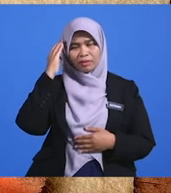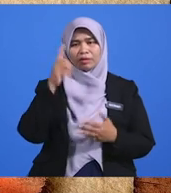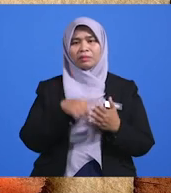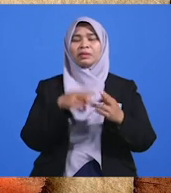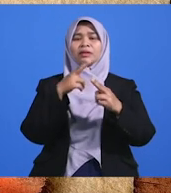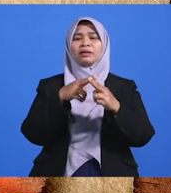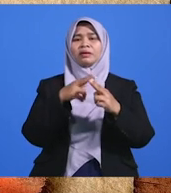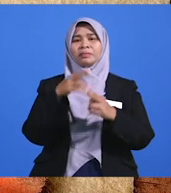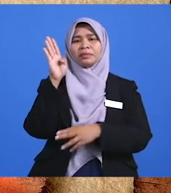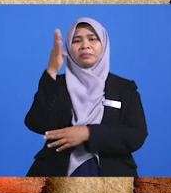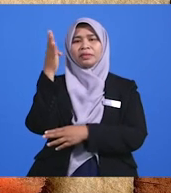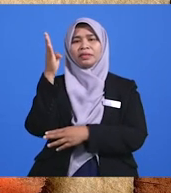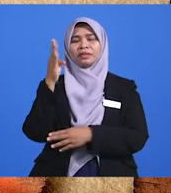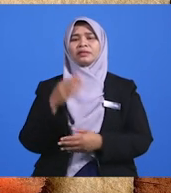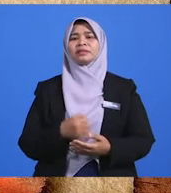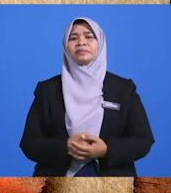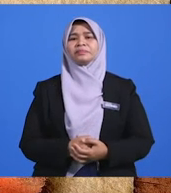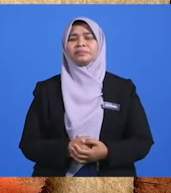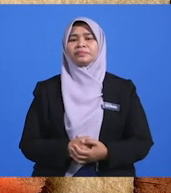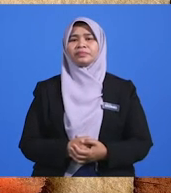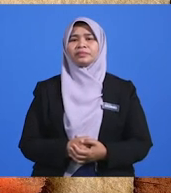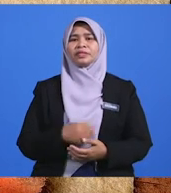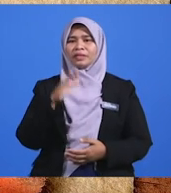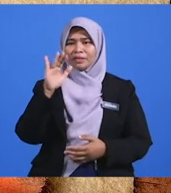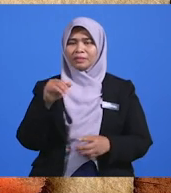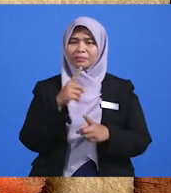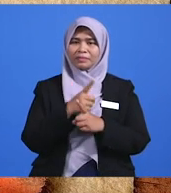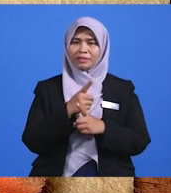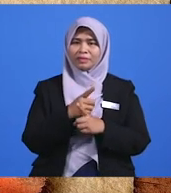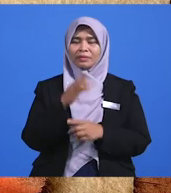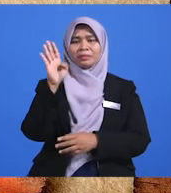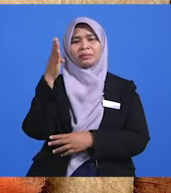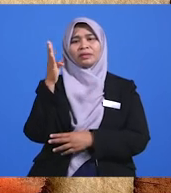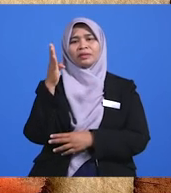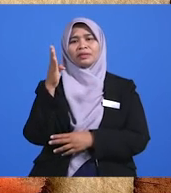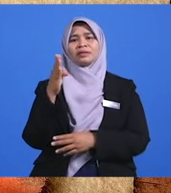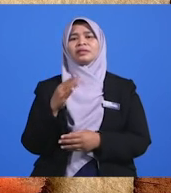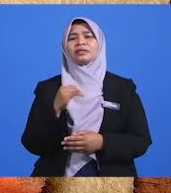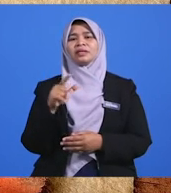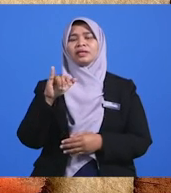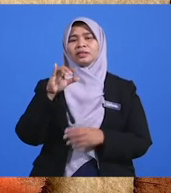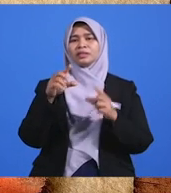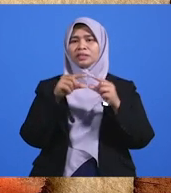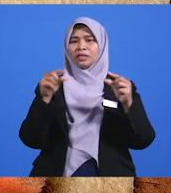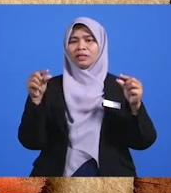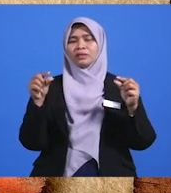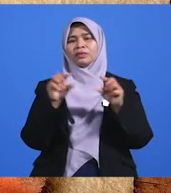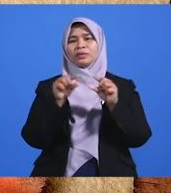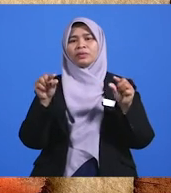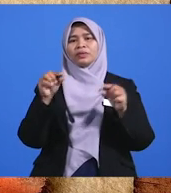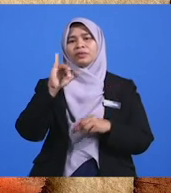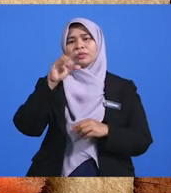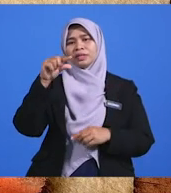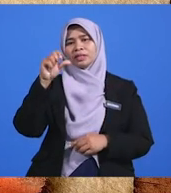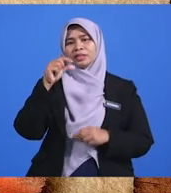bendera kebangsaan kita? Ya, bendera Malaysia dikenali sebagai Jalur Gemilang. Tahukah